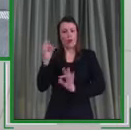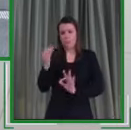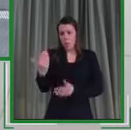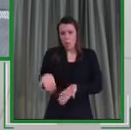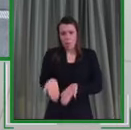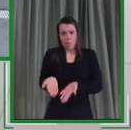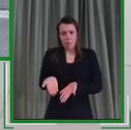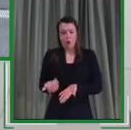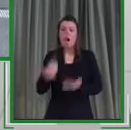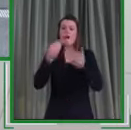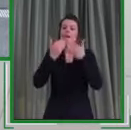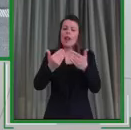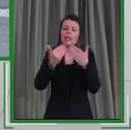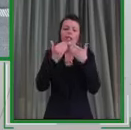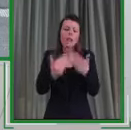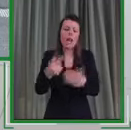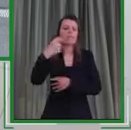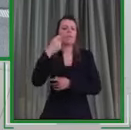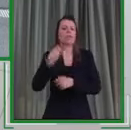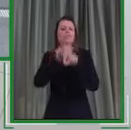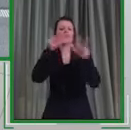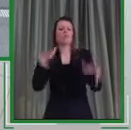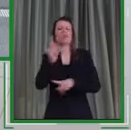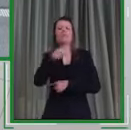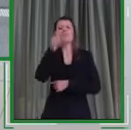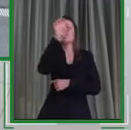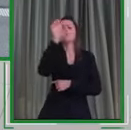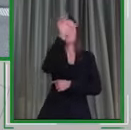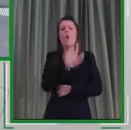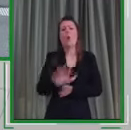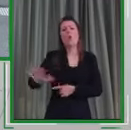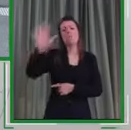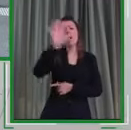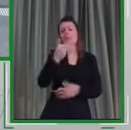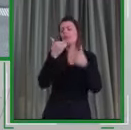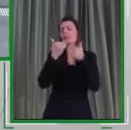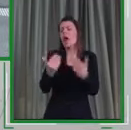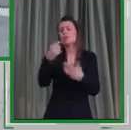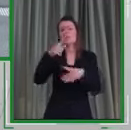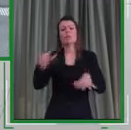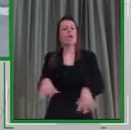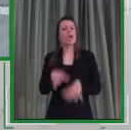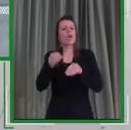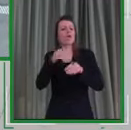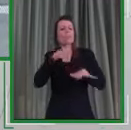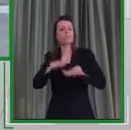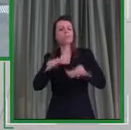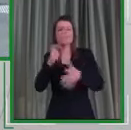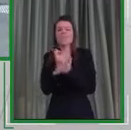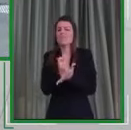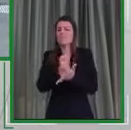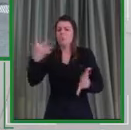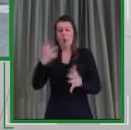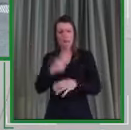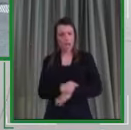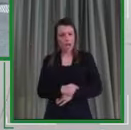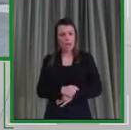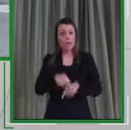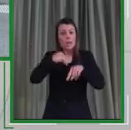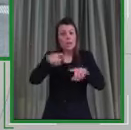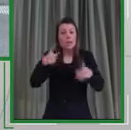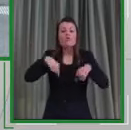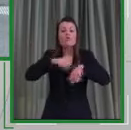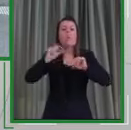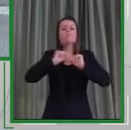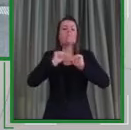fontana e la regione lombardia per questo è importante mobilitativa lavorate con prodotti a distribuirle ai nostri cittadini niente